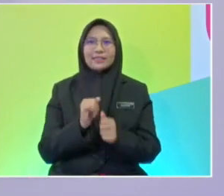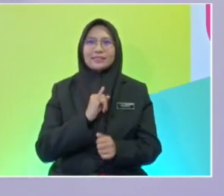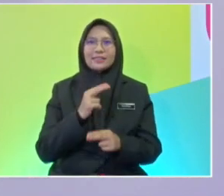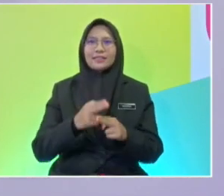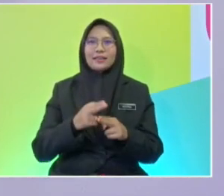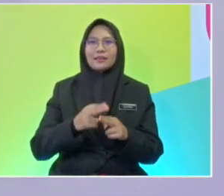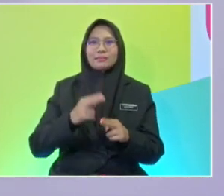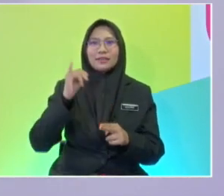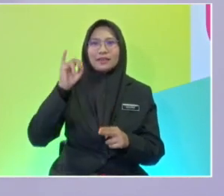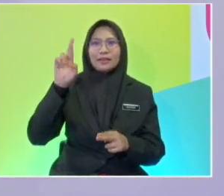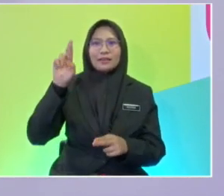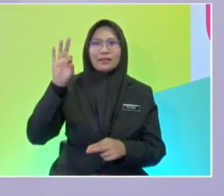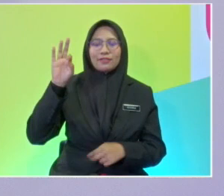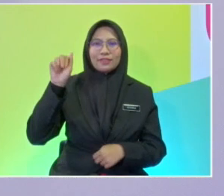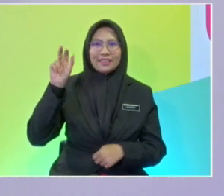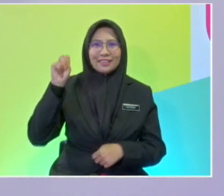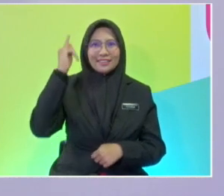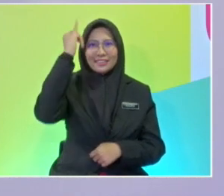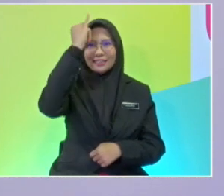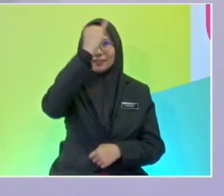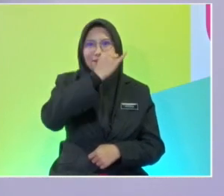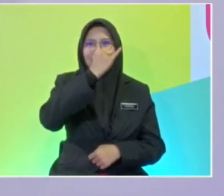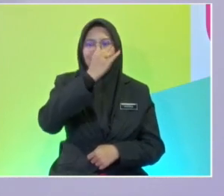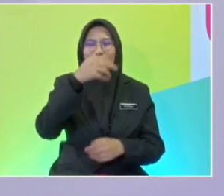sukses SPM 2022